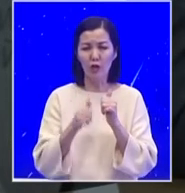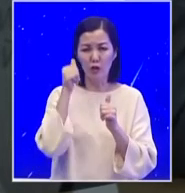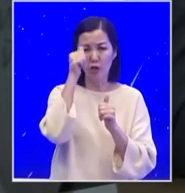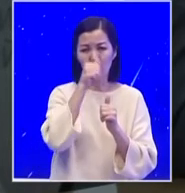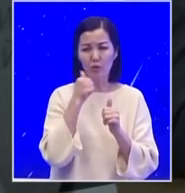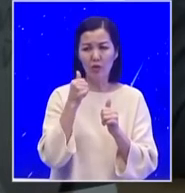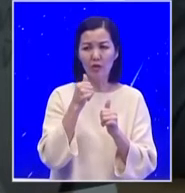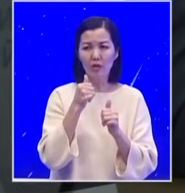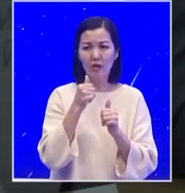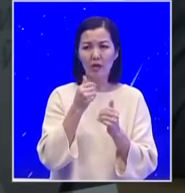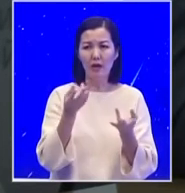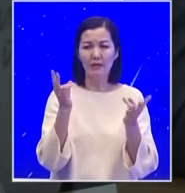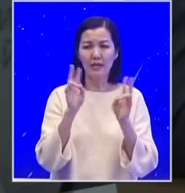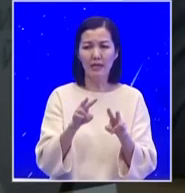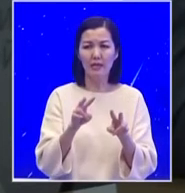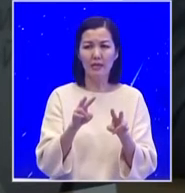тоже. Остальные